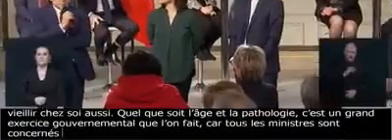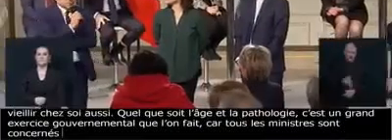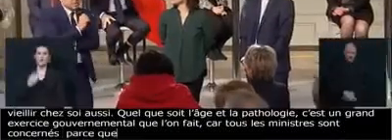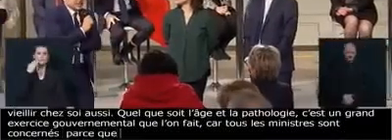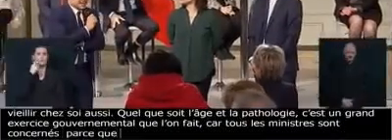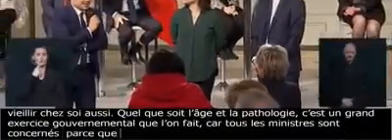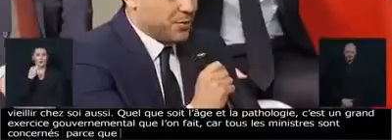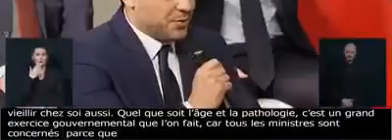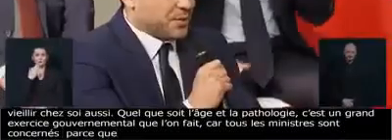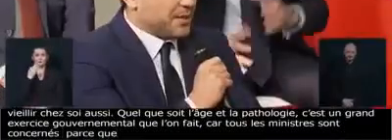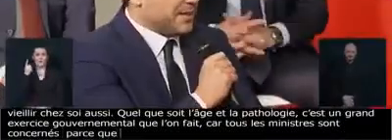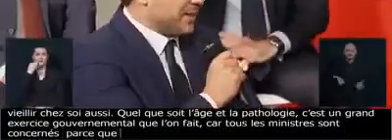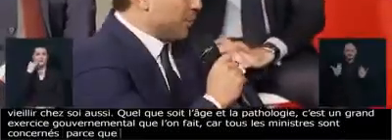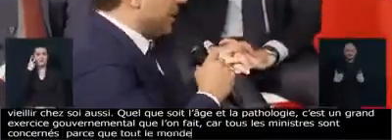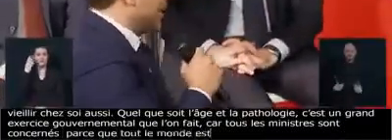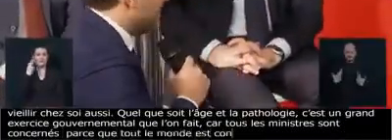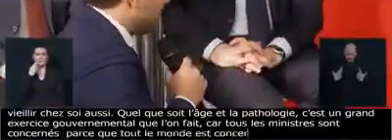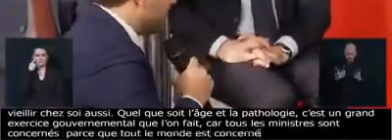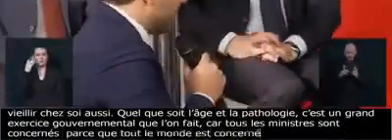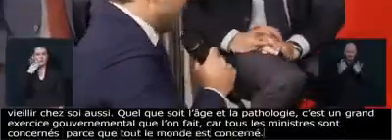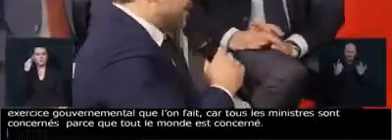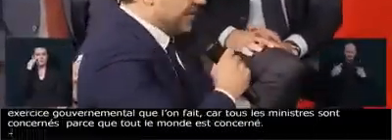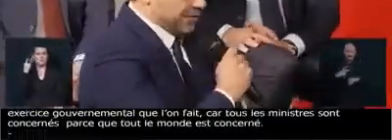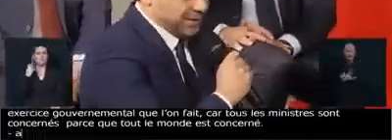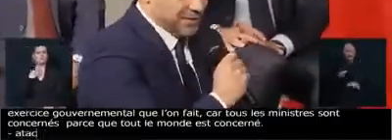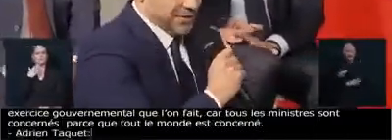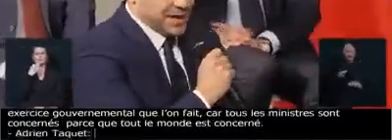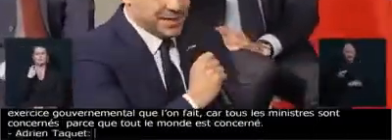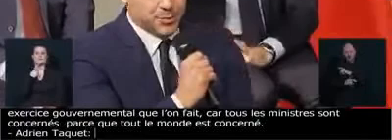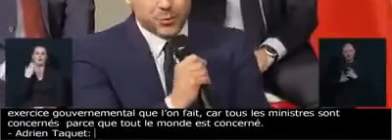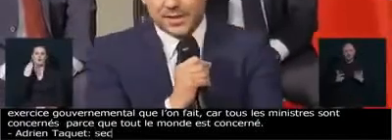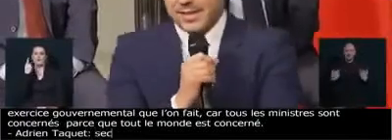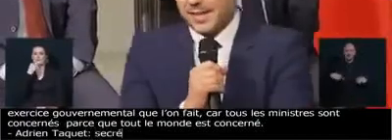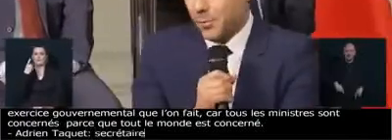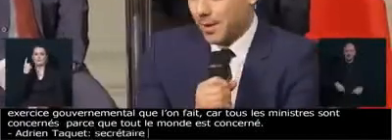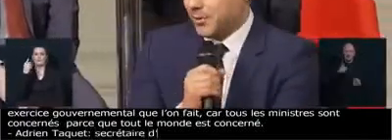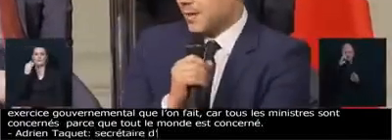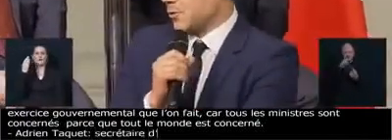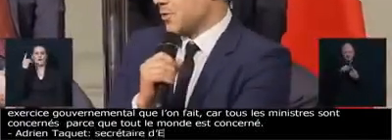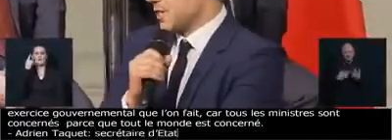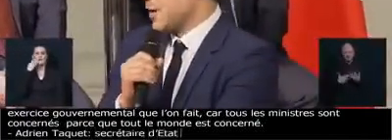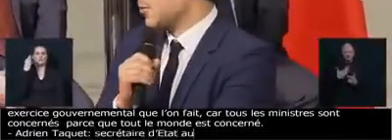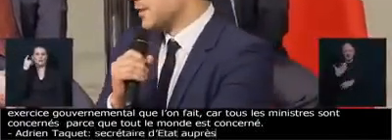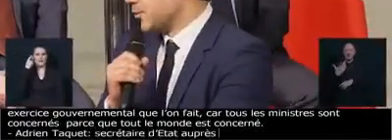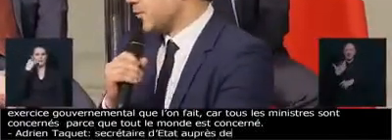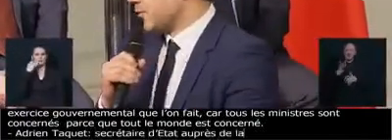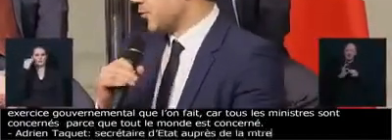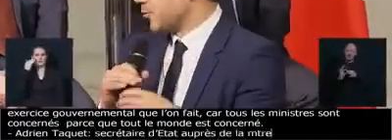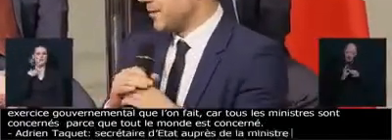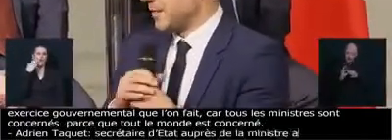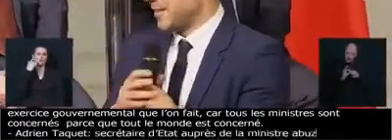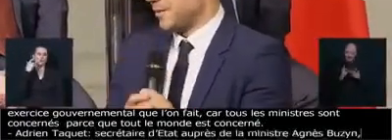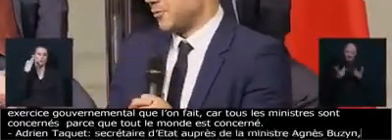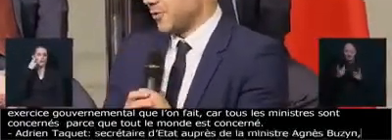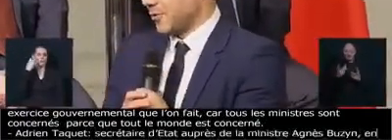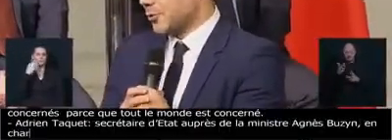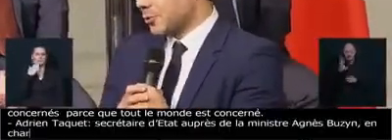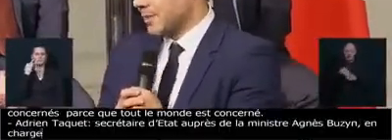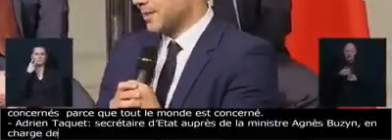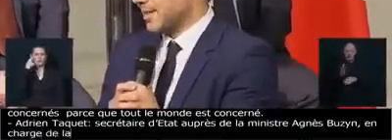Bonjour à tous, Adrien Taquet, je suis secrétaire d'État auprès de la ministre des Solidarités et de la Santé Agnès Buzyn et plus particulièrement en charge de la protection de l'enfance. Je suis ravi d'être avec